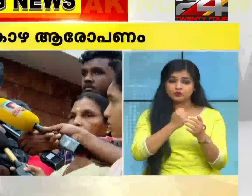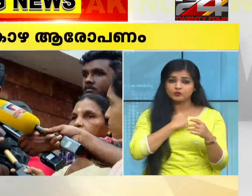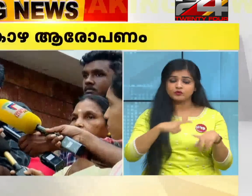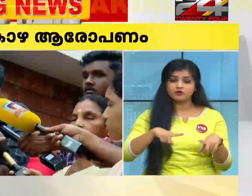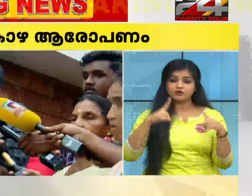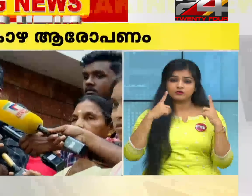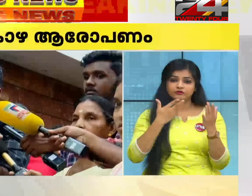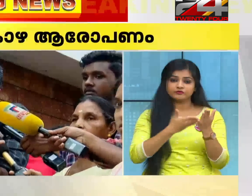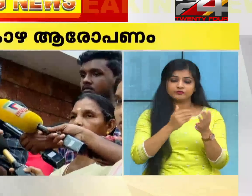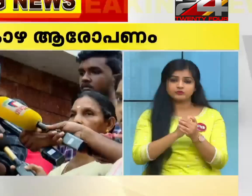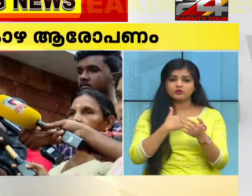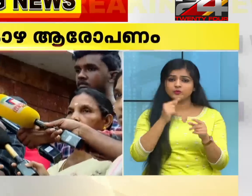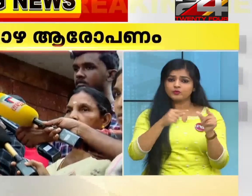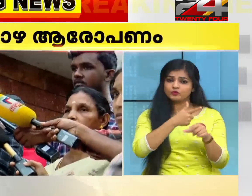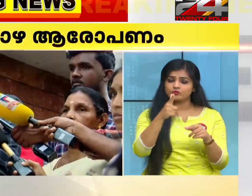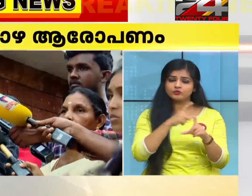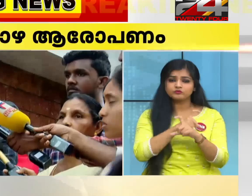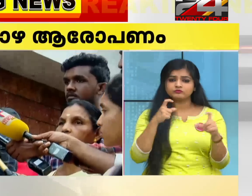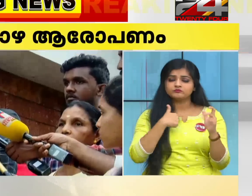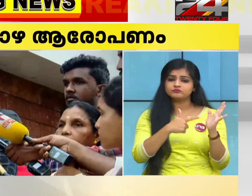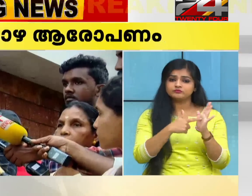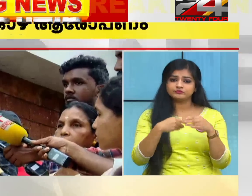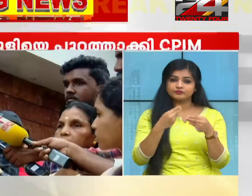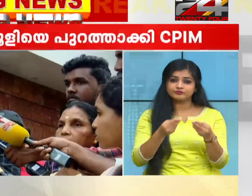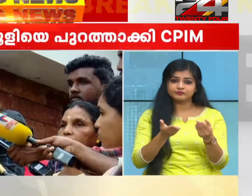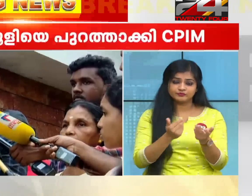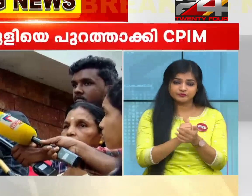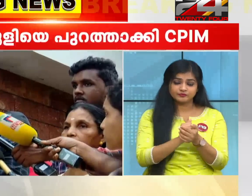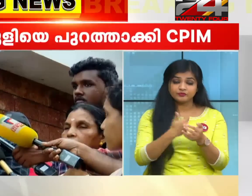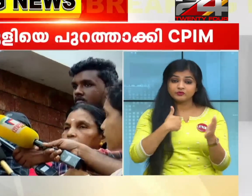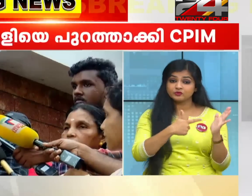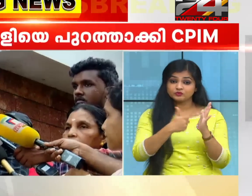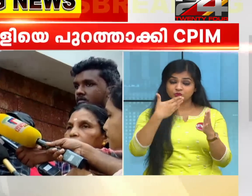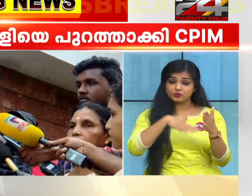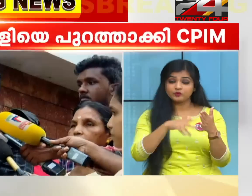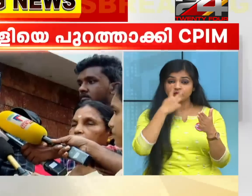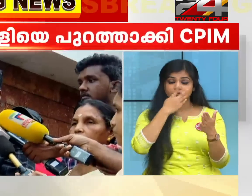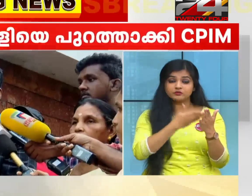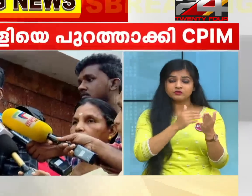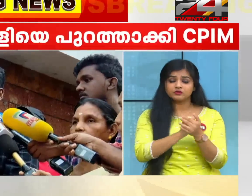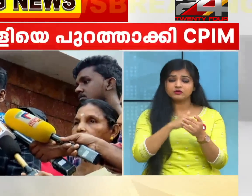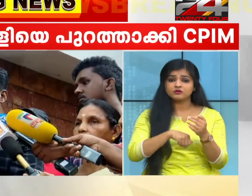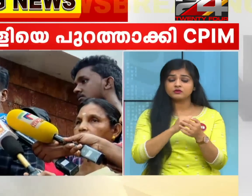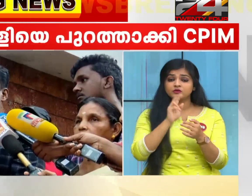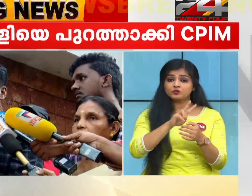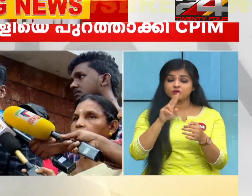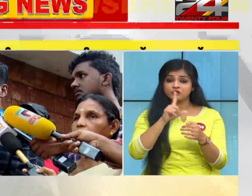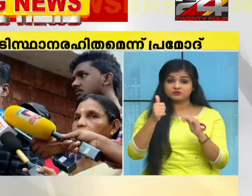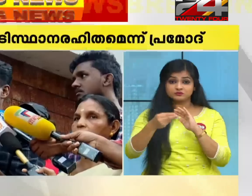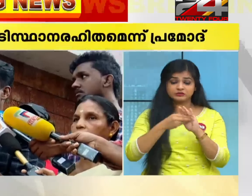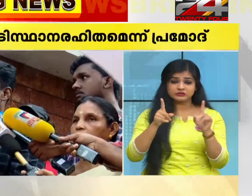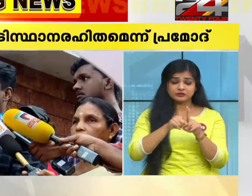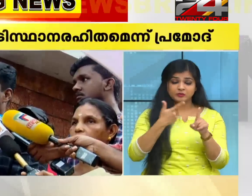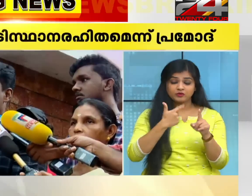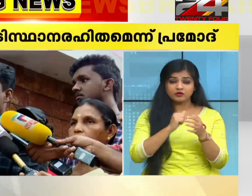ജീവിതം നിങ്ങളുടെ മുന്നിൽ വെച്ചിട്ടുണ്ട്. ആ വെച്ചതിനകത്ത് ഇങ്ങനെ ഒരു കാര്യത്തിനകത്തെ കൊണ്ടുപോകുമ്പോൾ അതിനകത്ത്